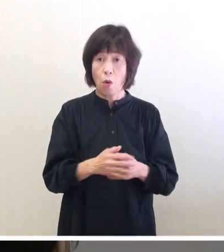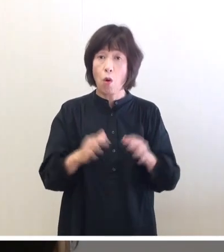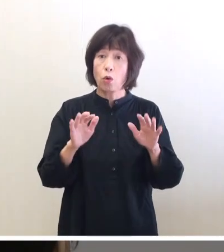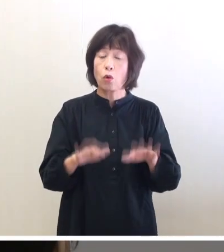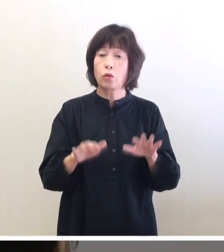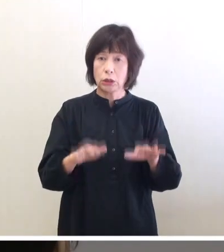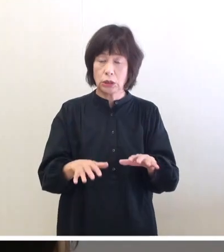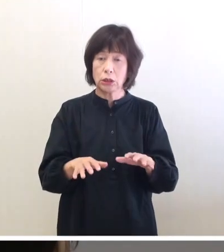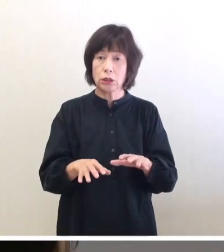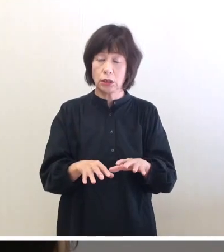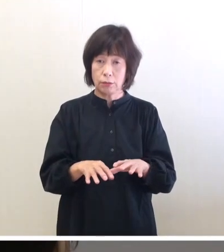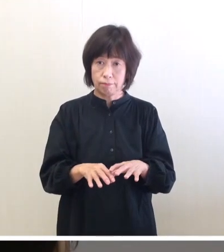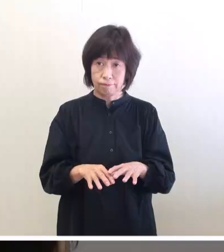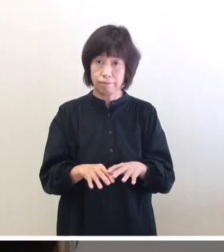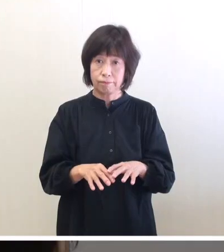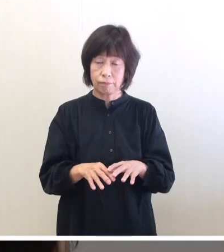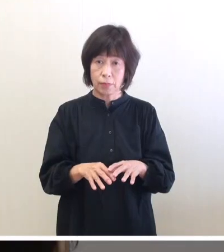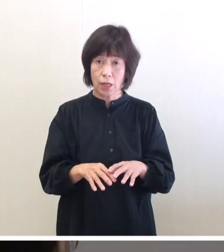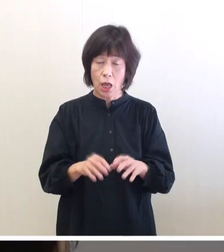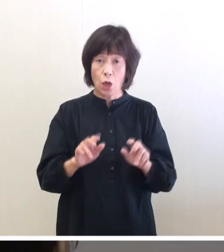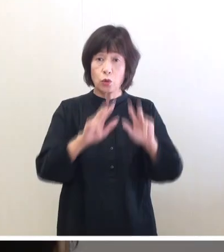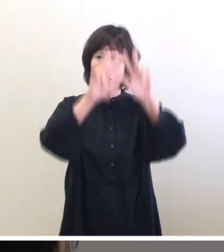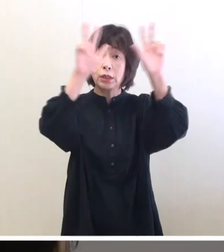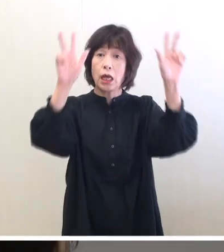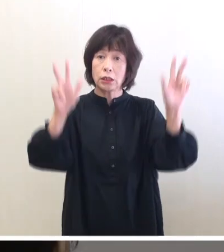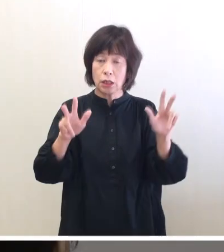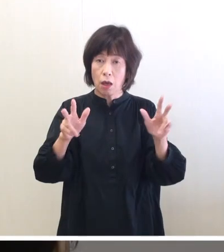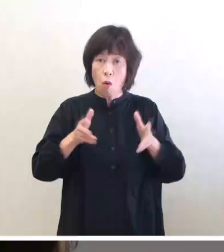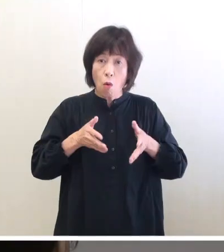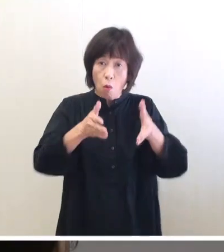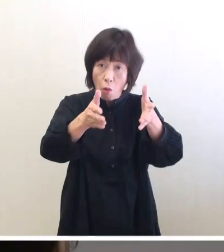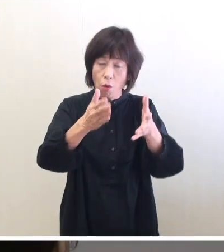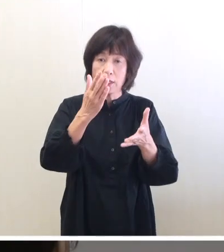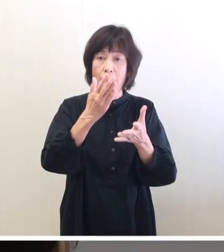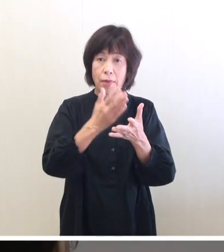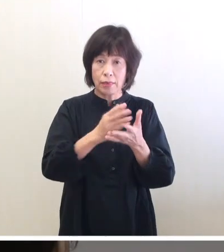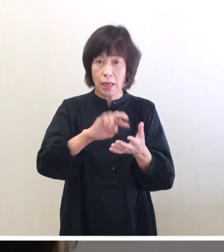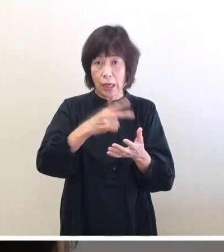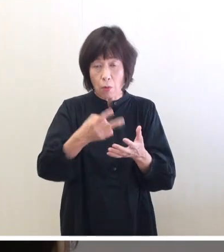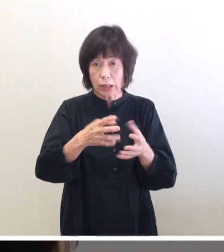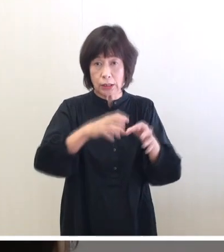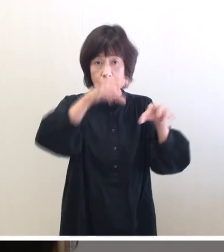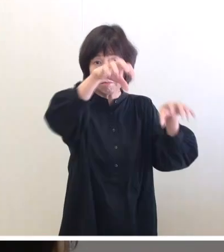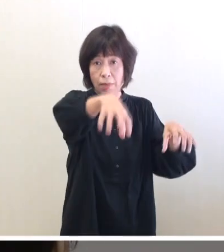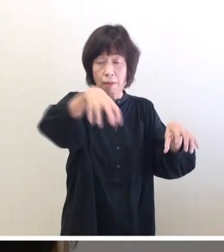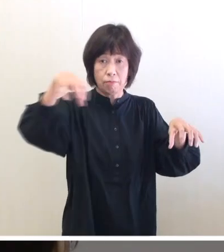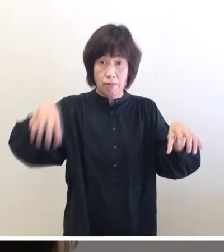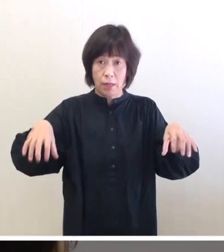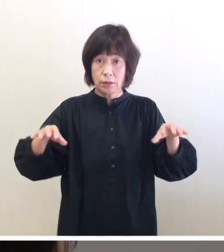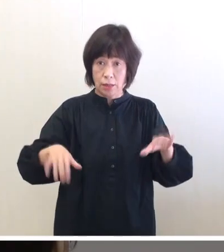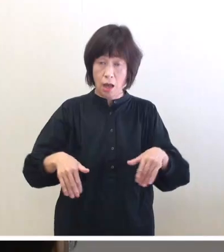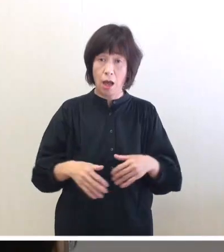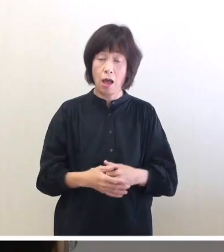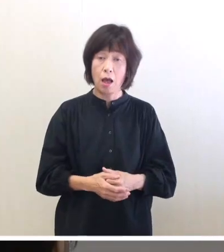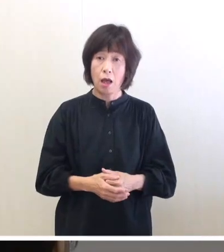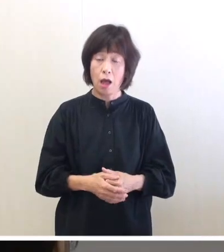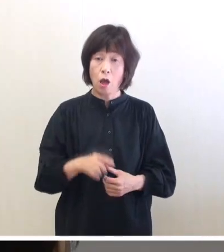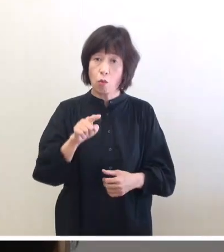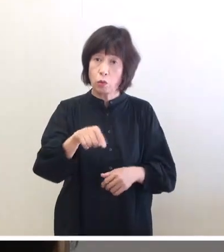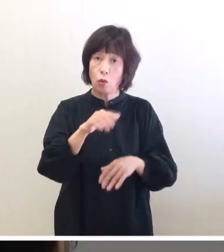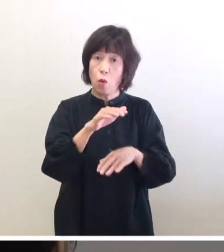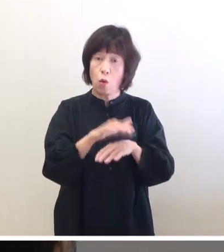行われた分散配置はかなり好評でしたので、仮に今年あったような